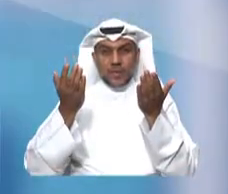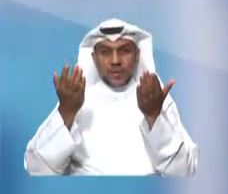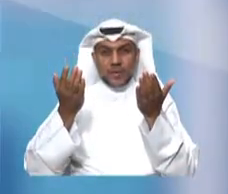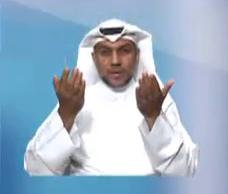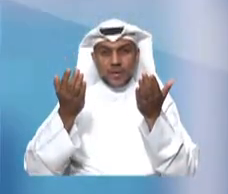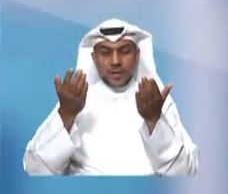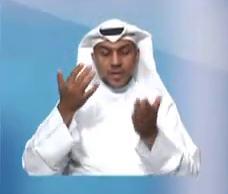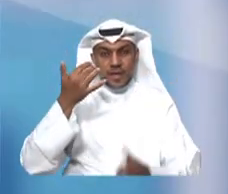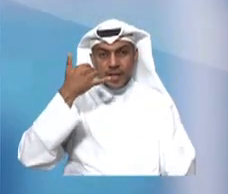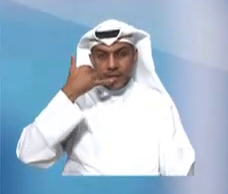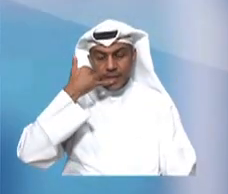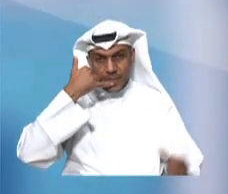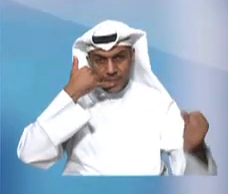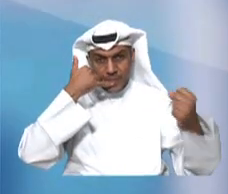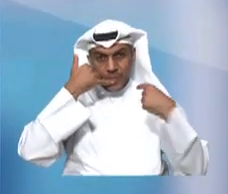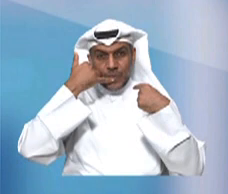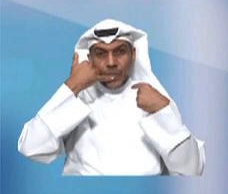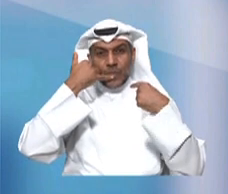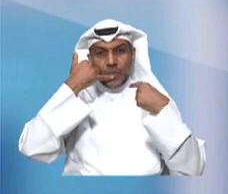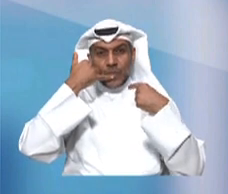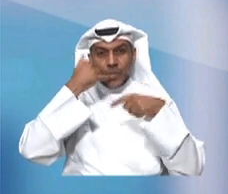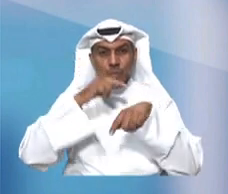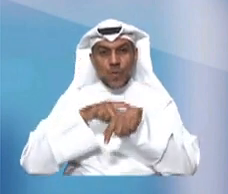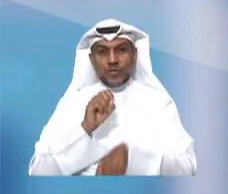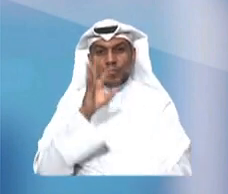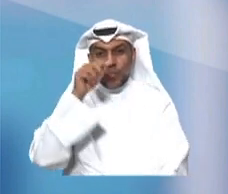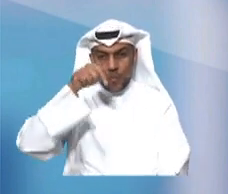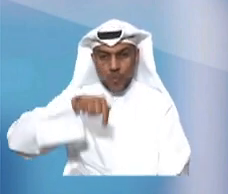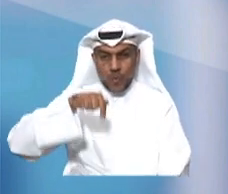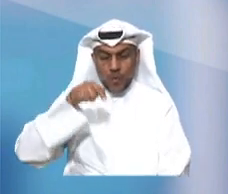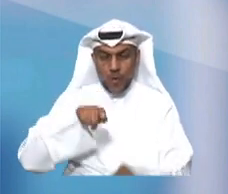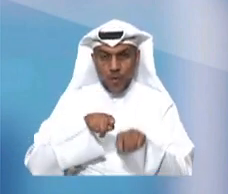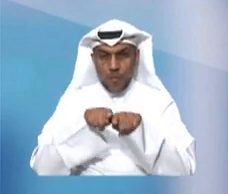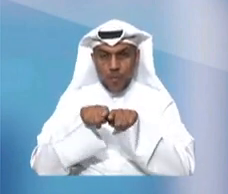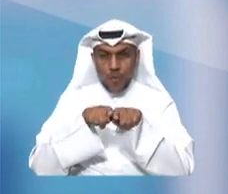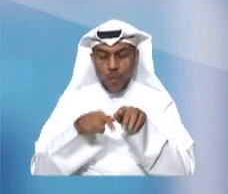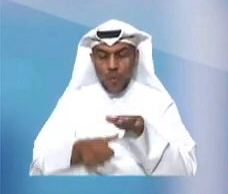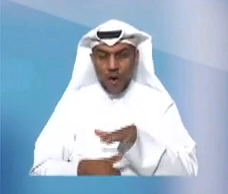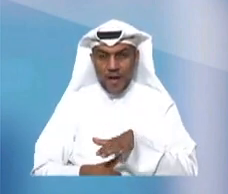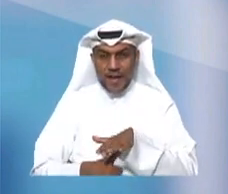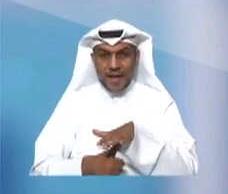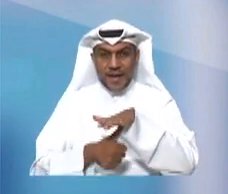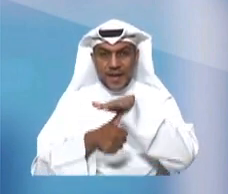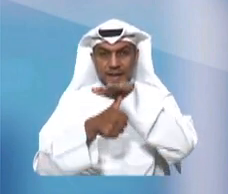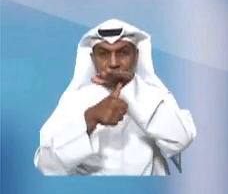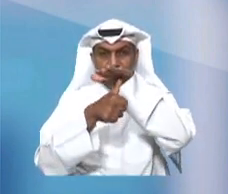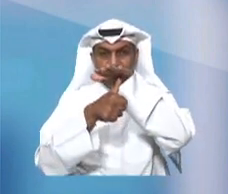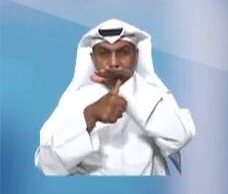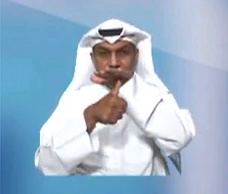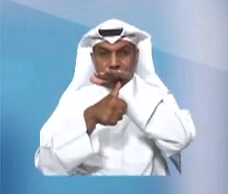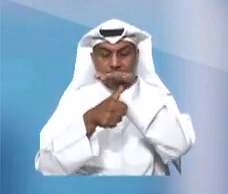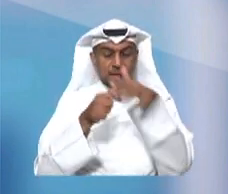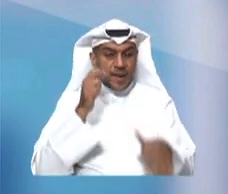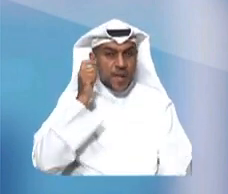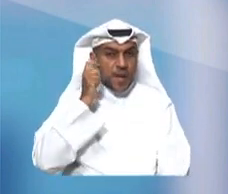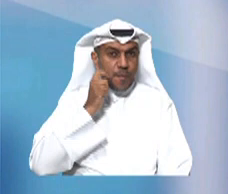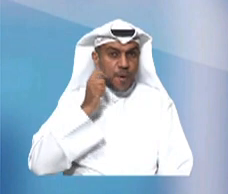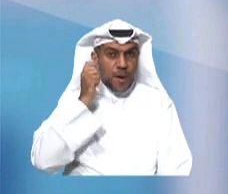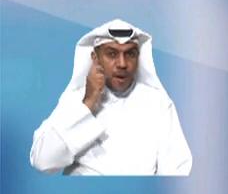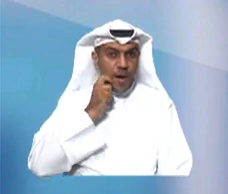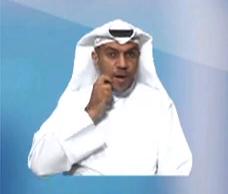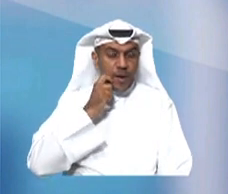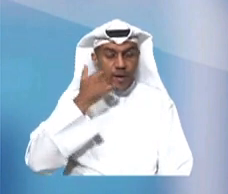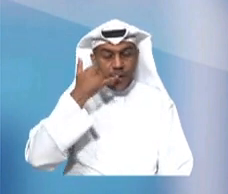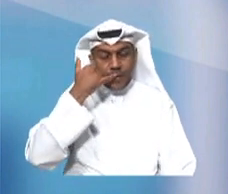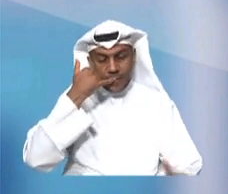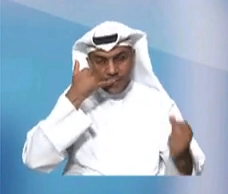ورعاه اتصال هاتفيا صباح اليوم من اخيه حضره صاحب السمو الشيخ محمد بن زايد ال نهيان رئيس دوله